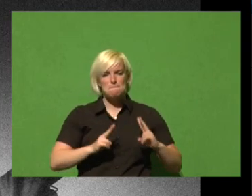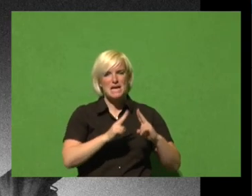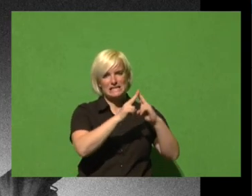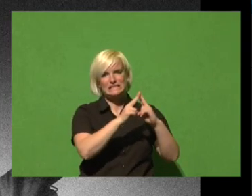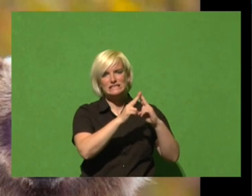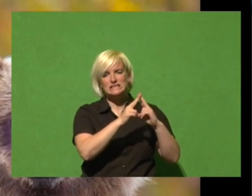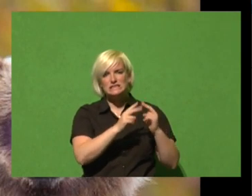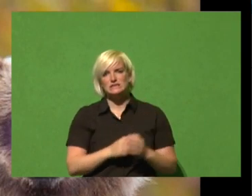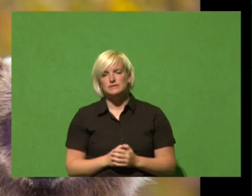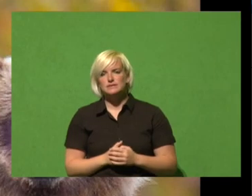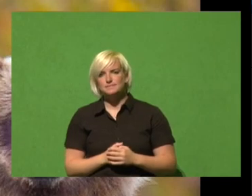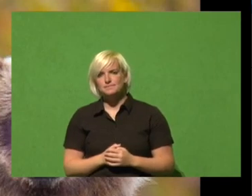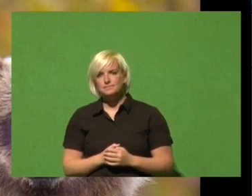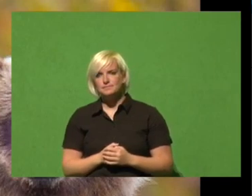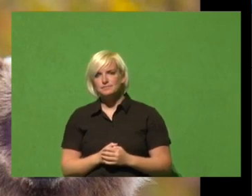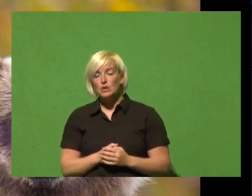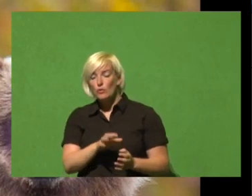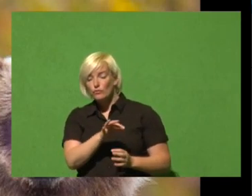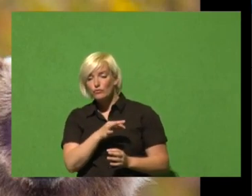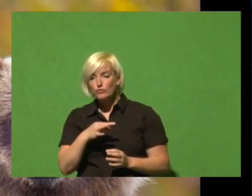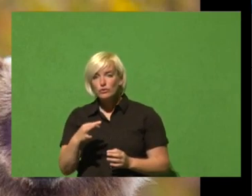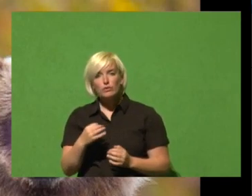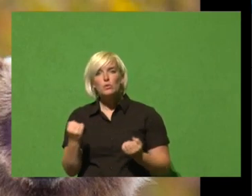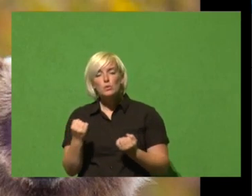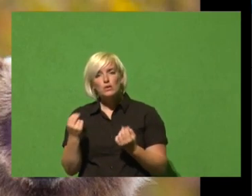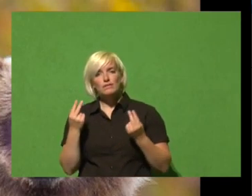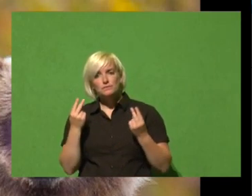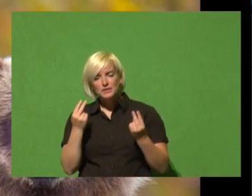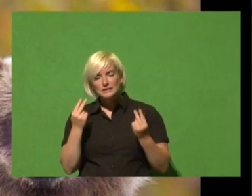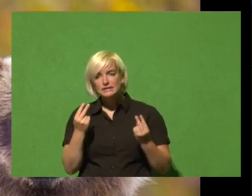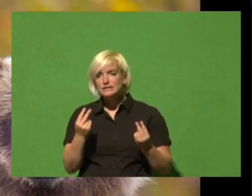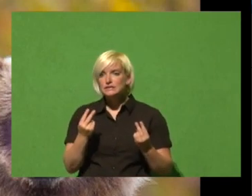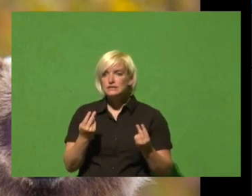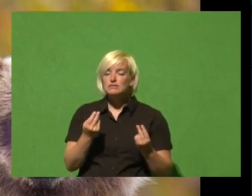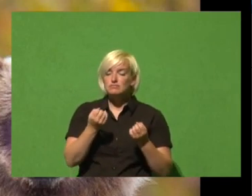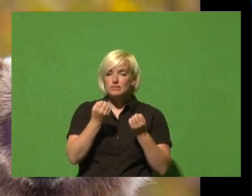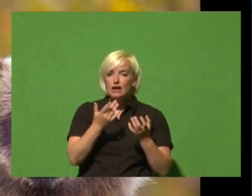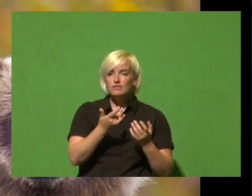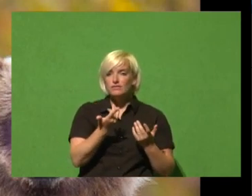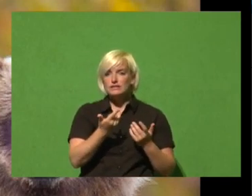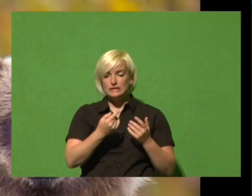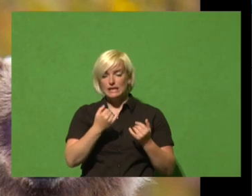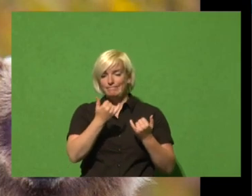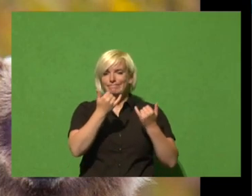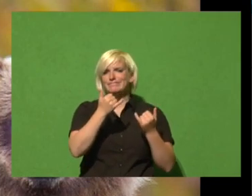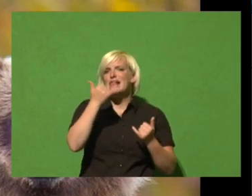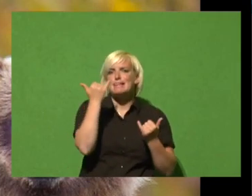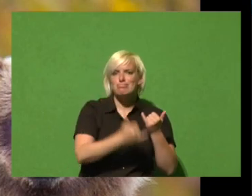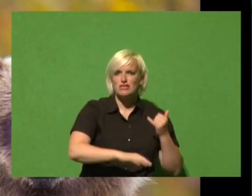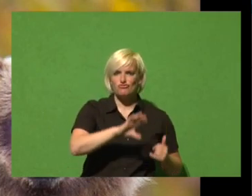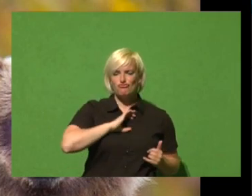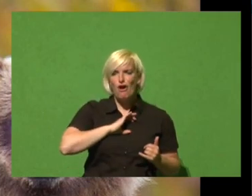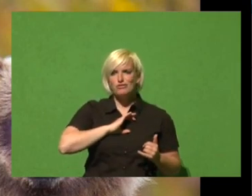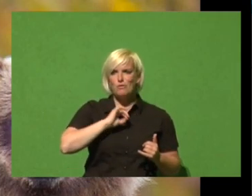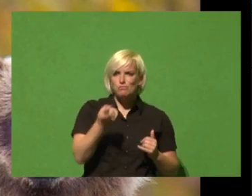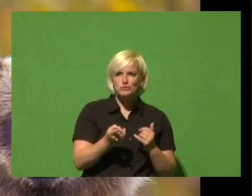wollen. Und für uns ist es ganz wichtig, dass neben der Tatsache, dass das jetzt wirklich die letzte Chance ist und dass wir ein verbindliches